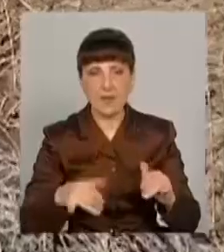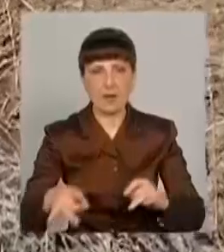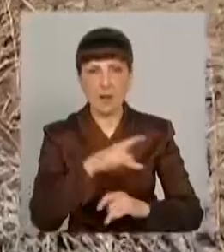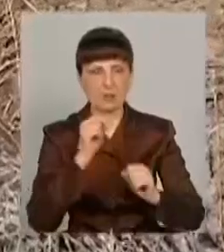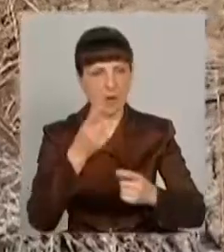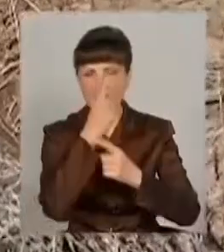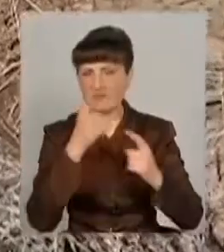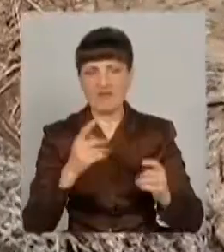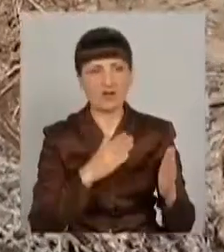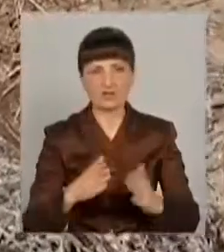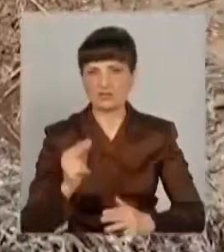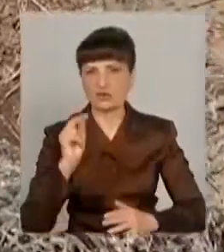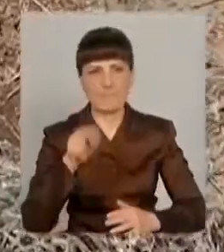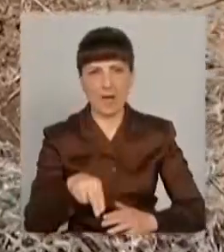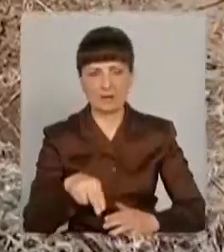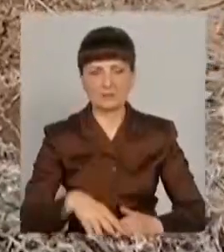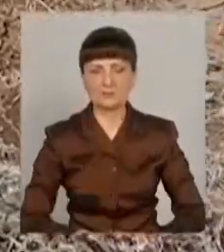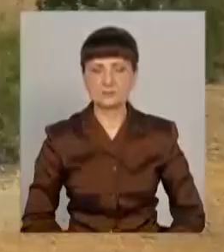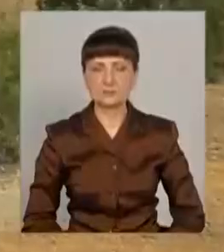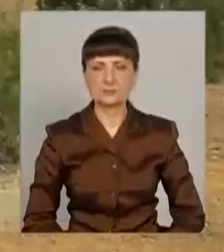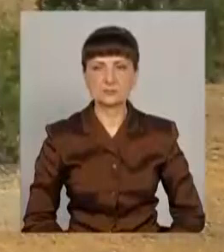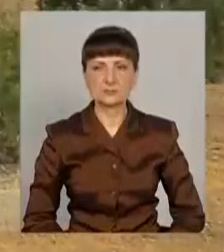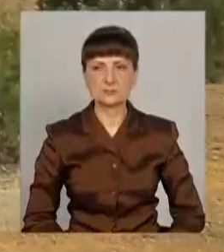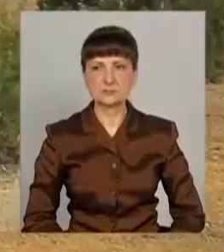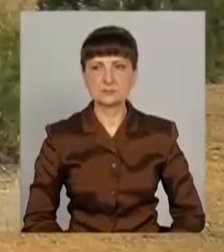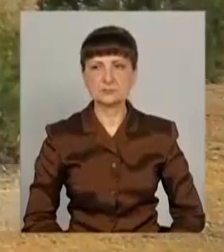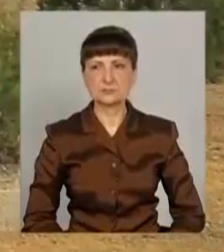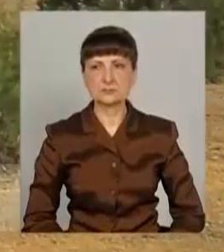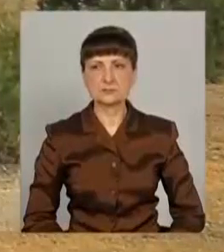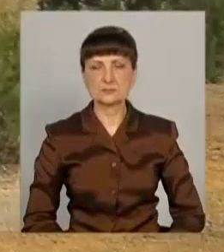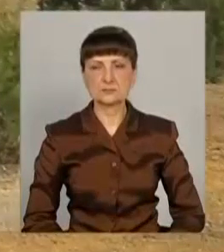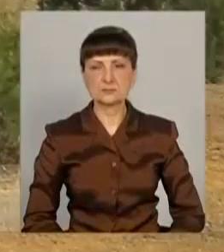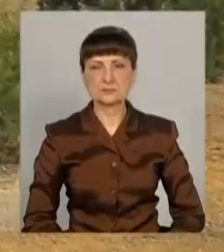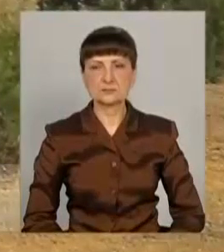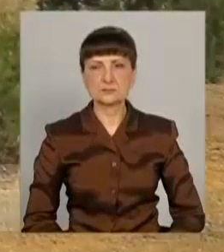объявить режим ЧП Да миронитов желтоскайраткузе Фархат Тажибаев телеканал Алматы